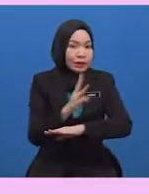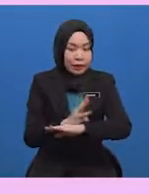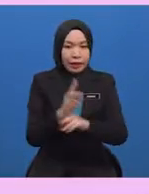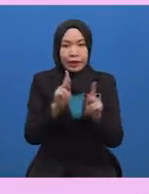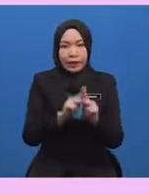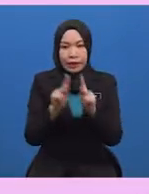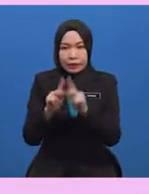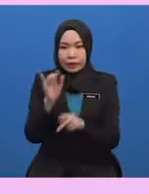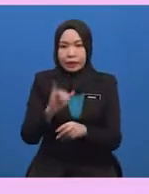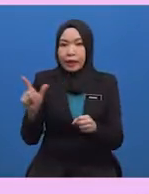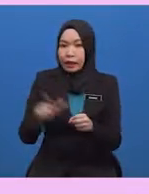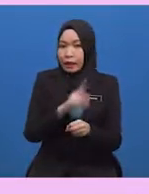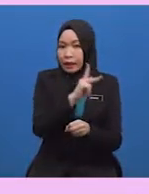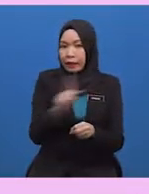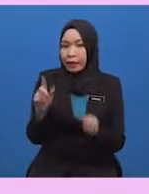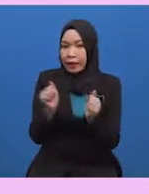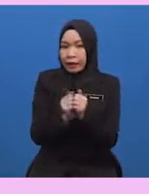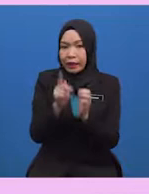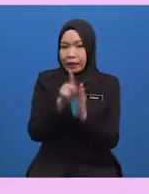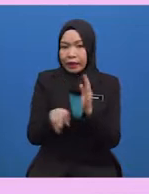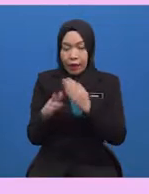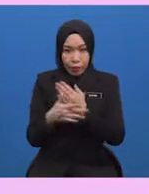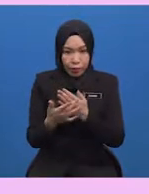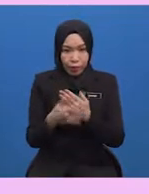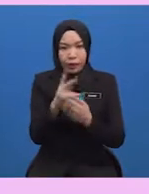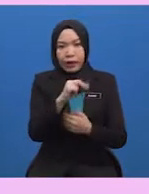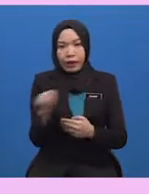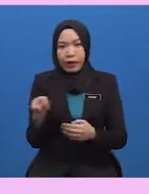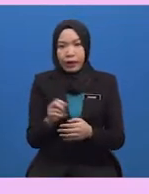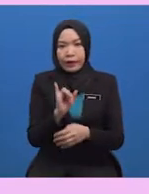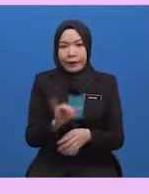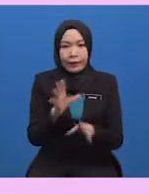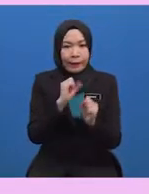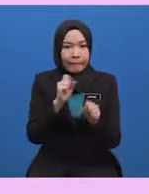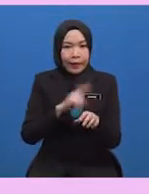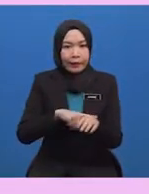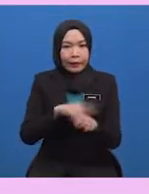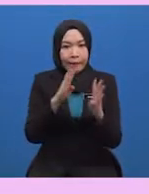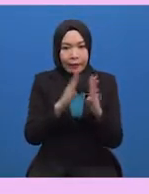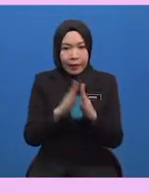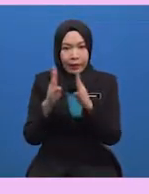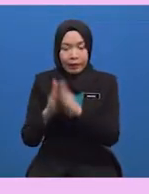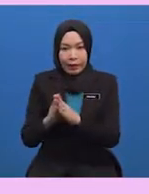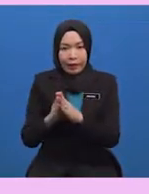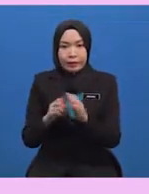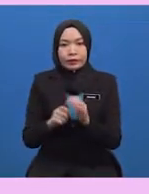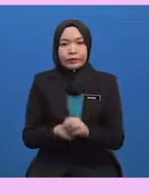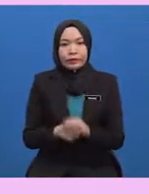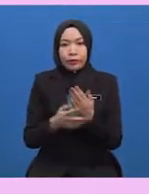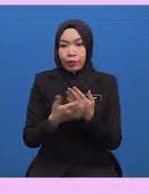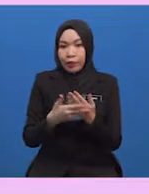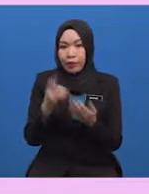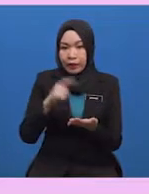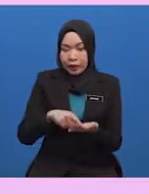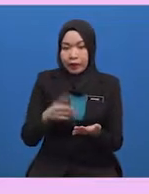serta perkhidmatan asas yang terdapat di bandar. Keadaan ini menyebabkan berlaku peningkatan jumlah